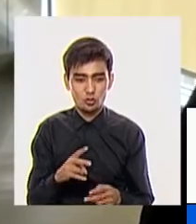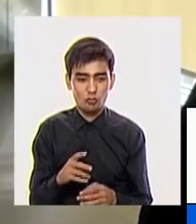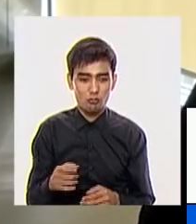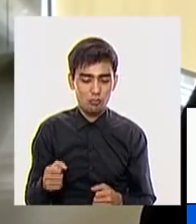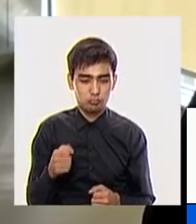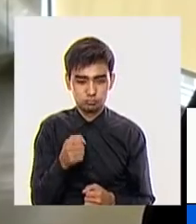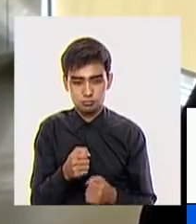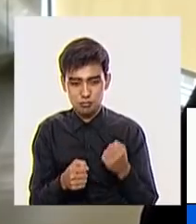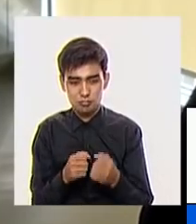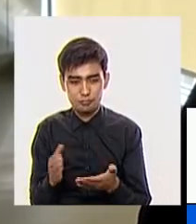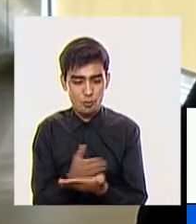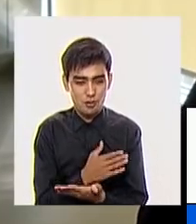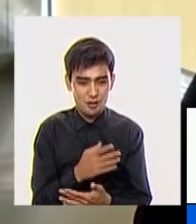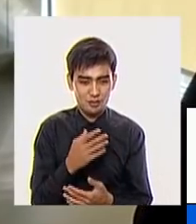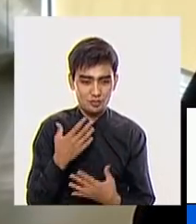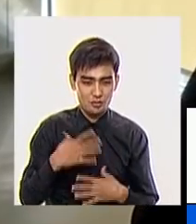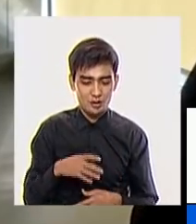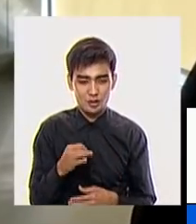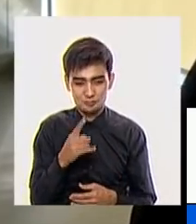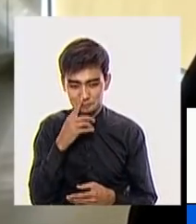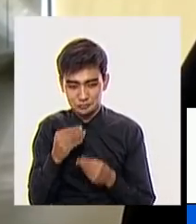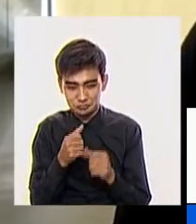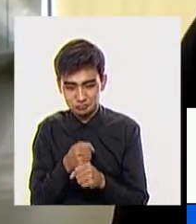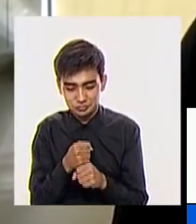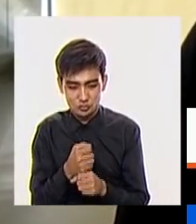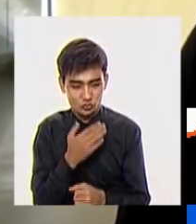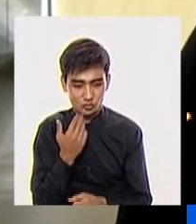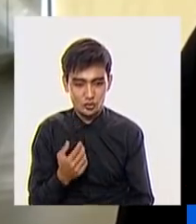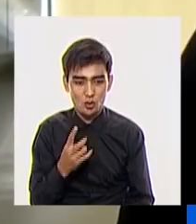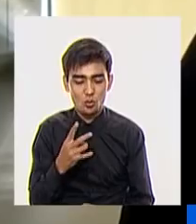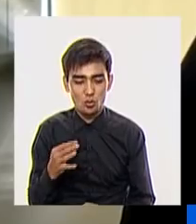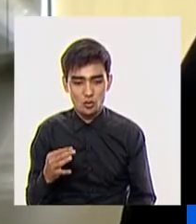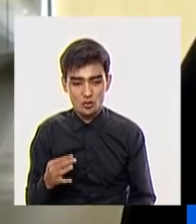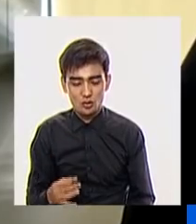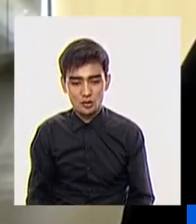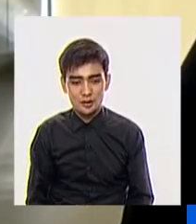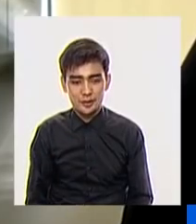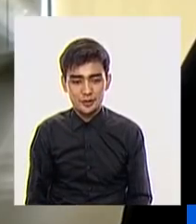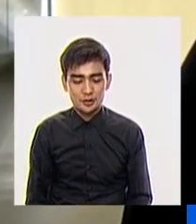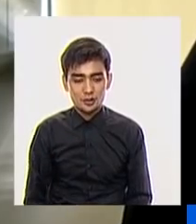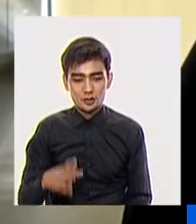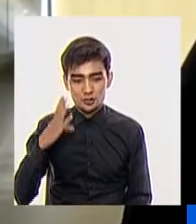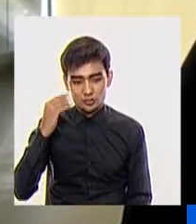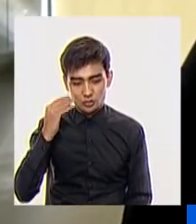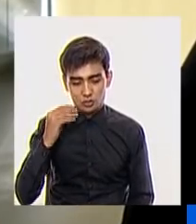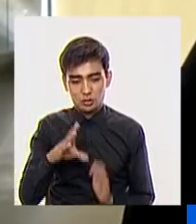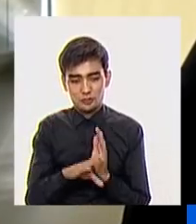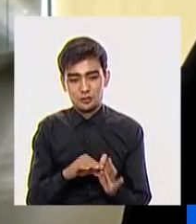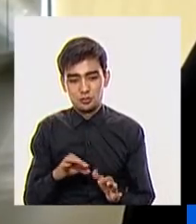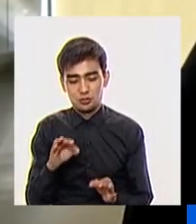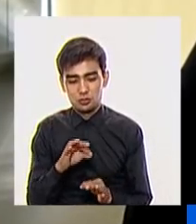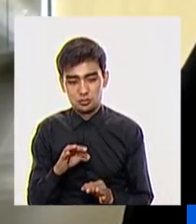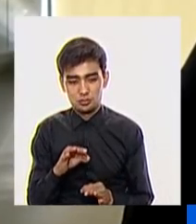и не пытался забраковать искусственно. Ну а число избирателей